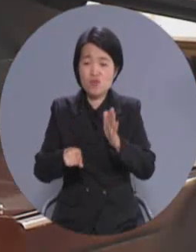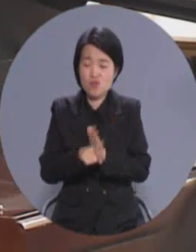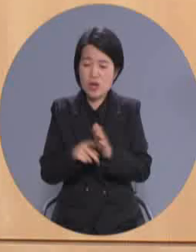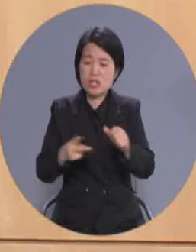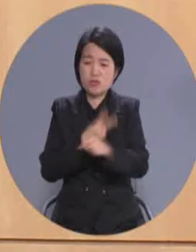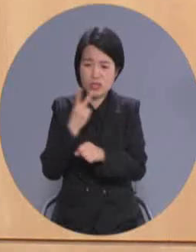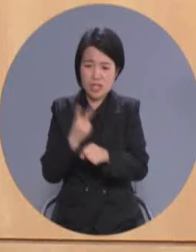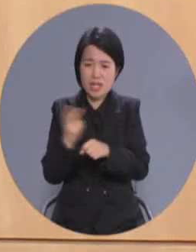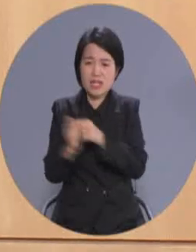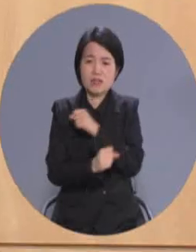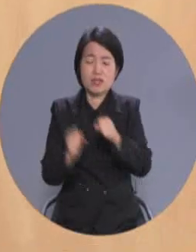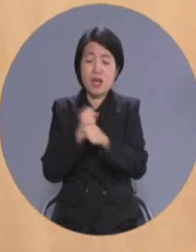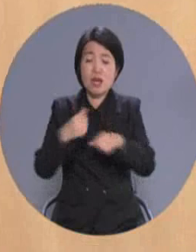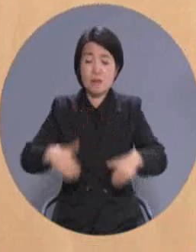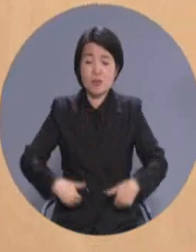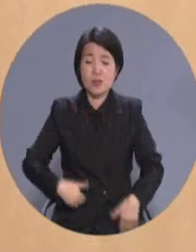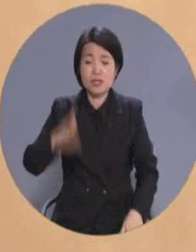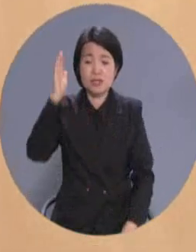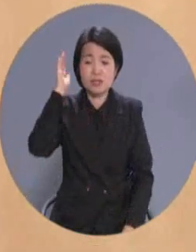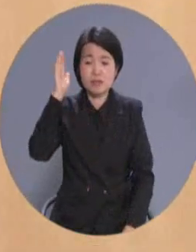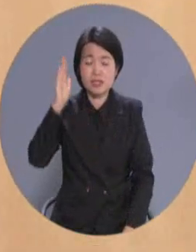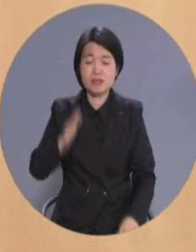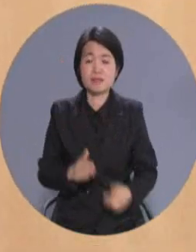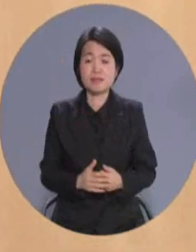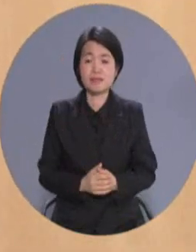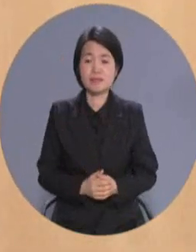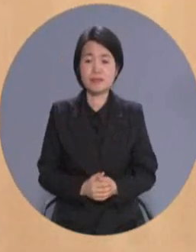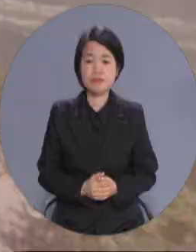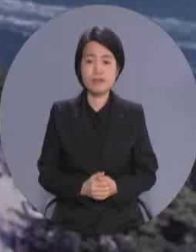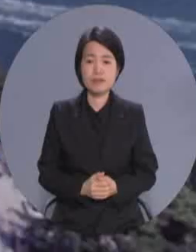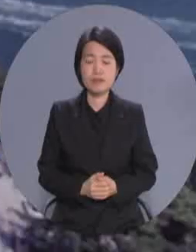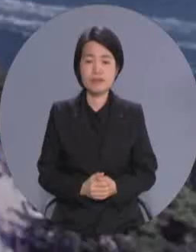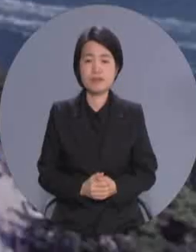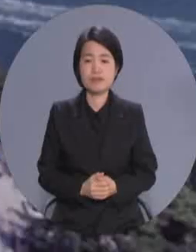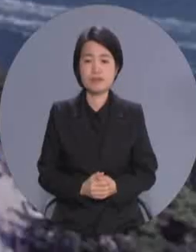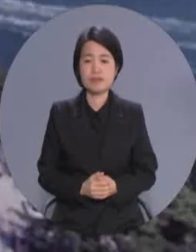이용 정책을 복원해야 한다고 주장했습니다.